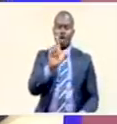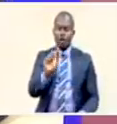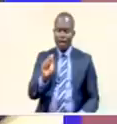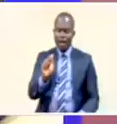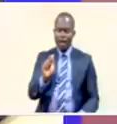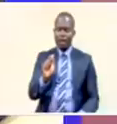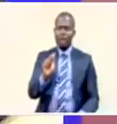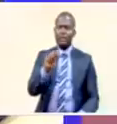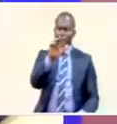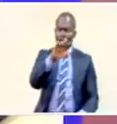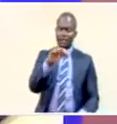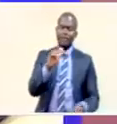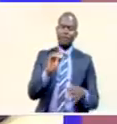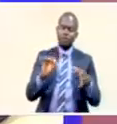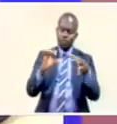Angola